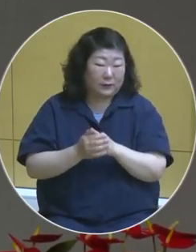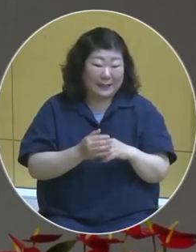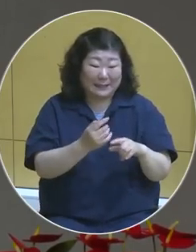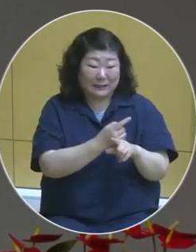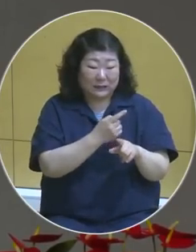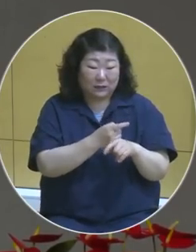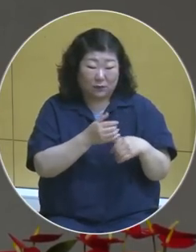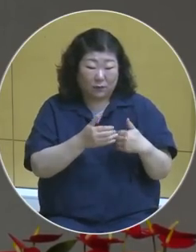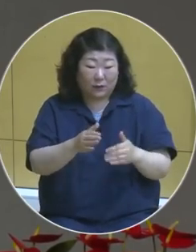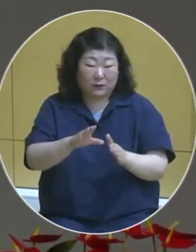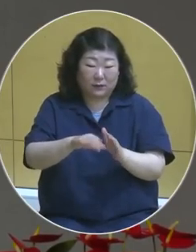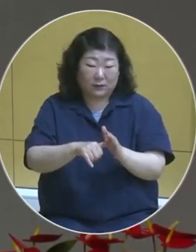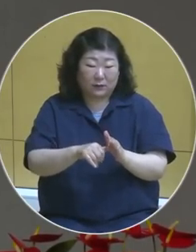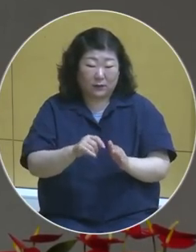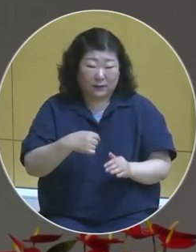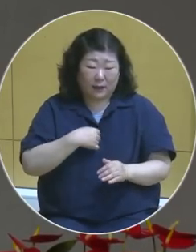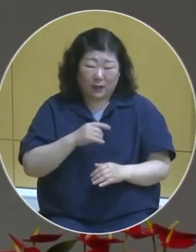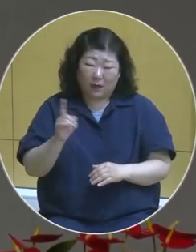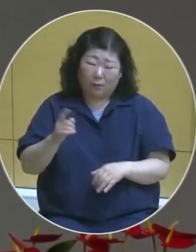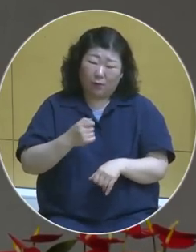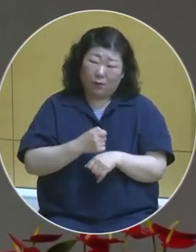과정에서 무엇을 할 수 있습니까?